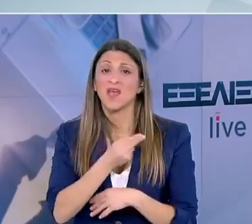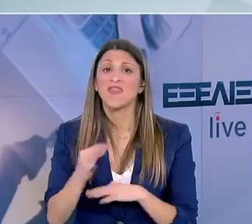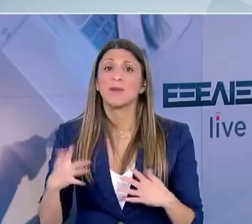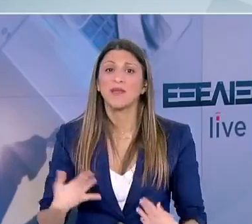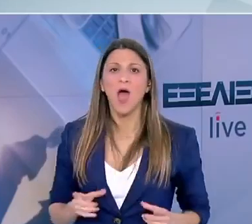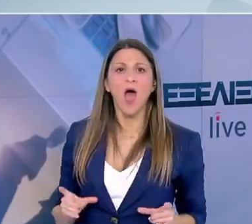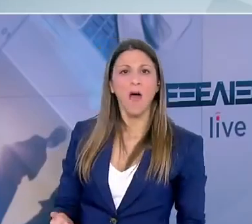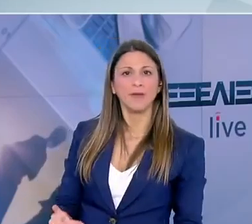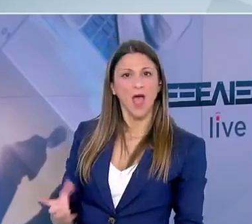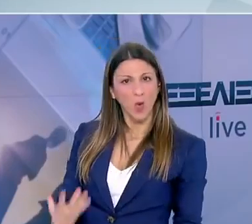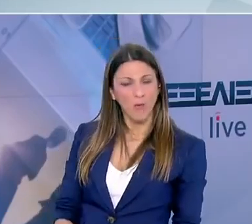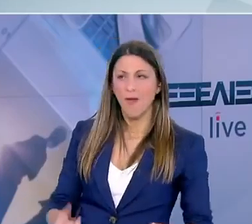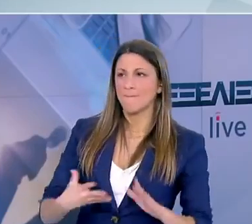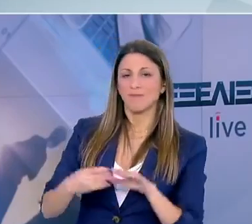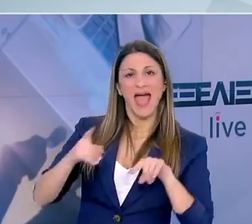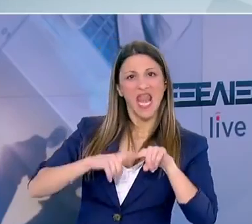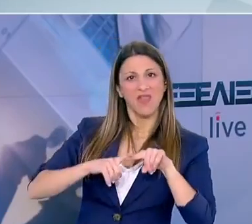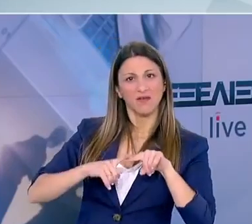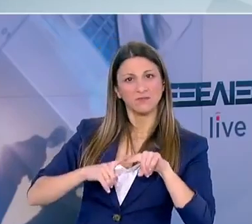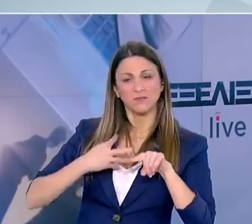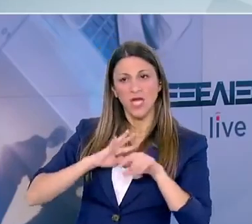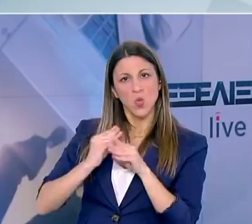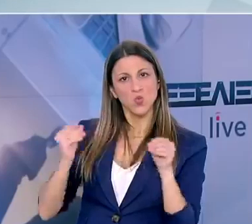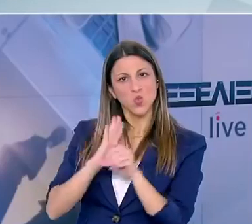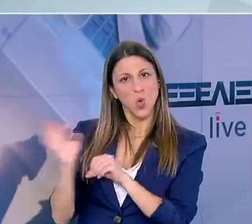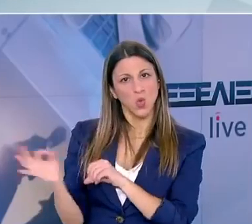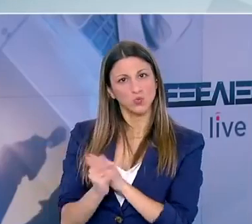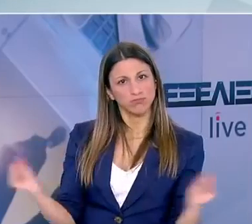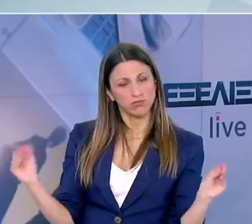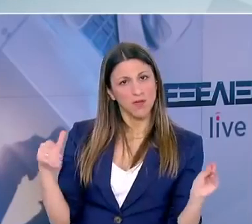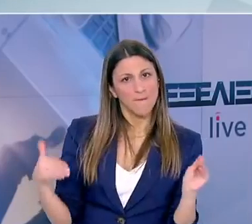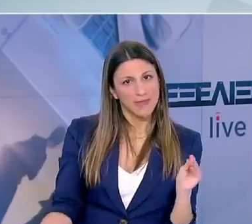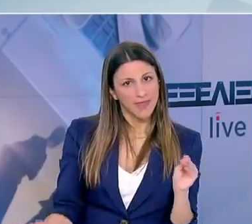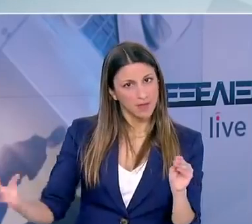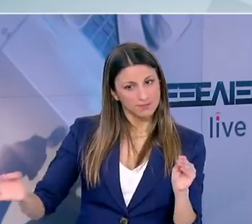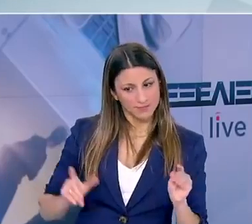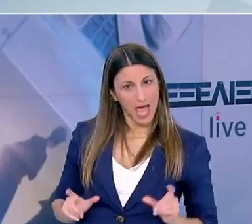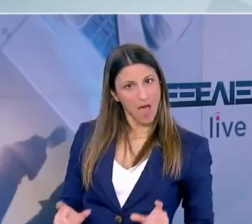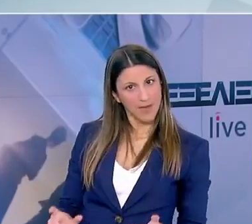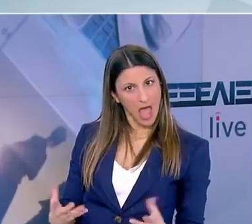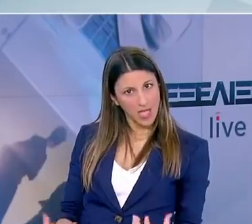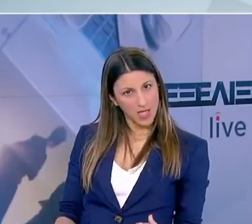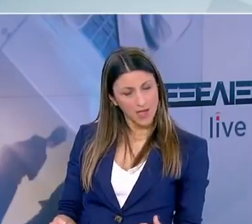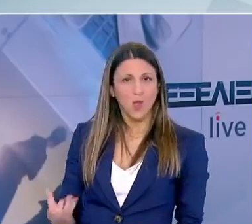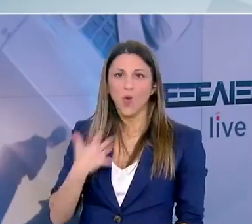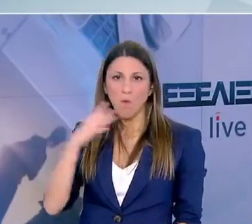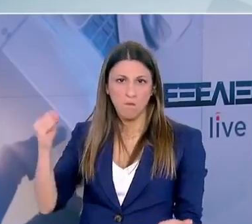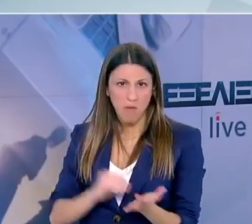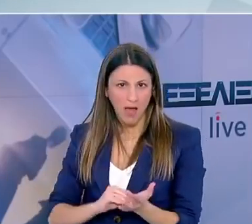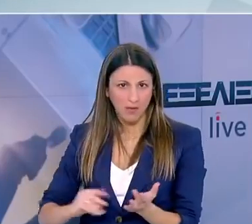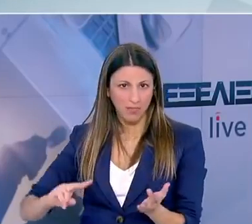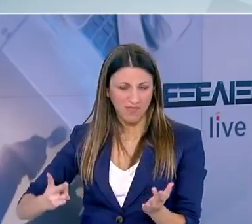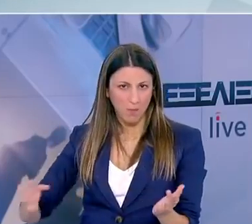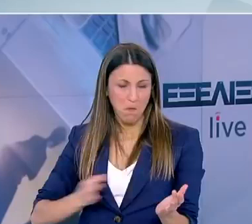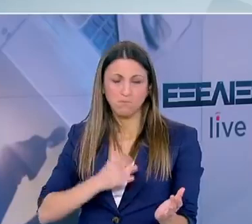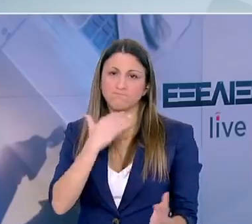χώρας. Βλέπετε, και το είπα και την άλλη φορά, ότι δεν είναι σπριντάρισμα, είναι μαραθώνιος και θα χρειαστεί κάποιες